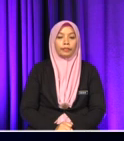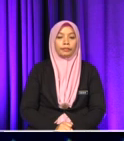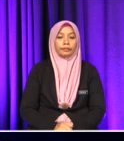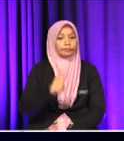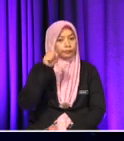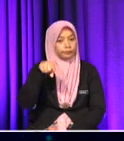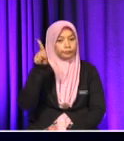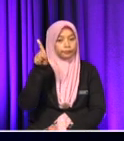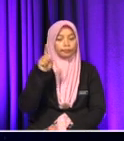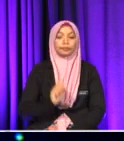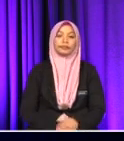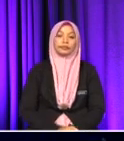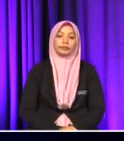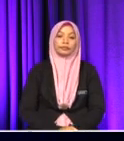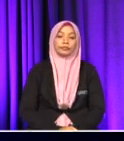peringatan betul